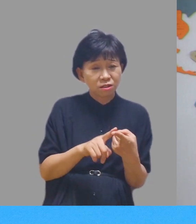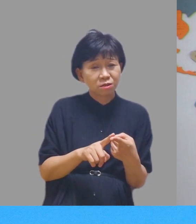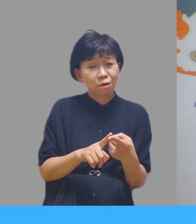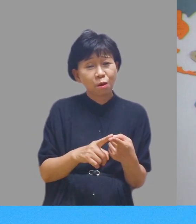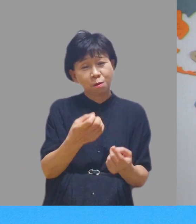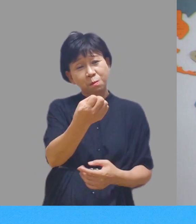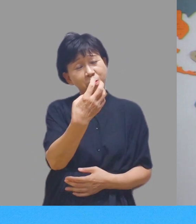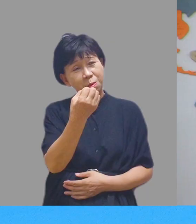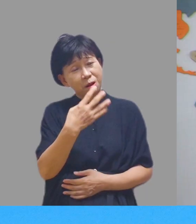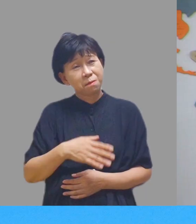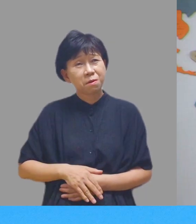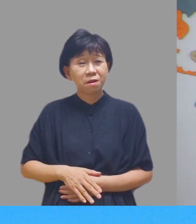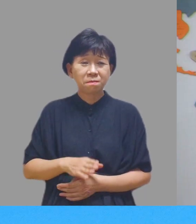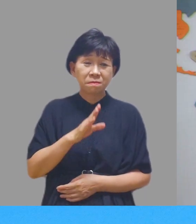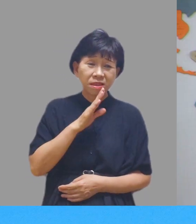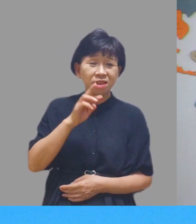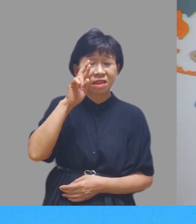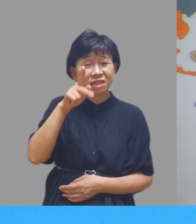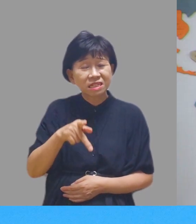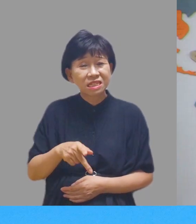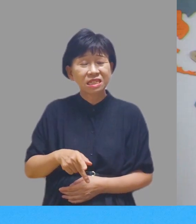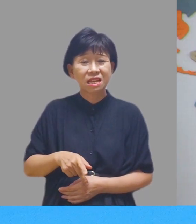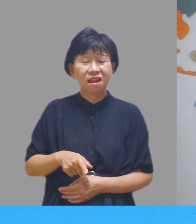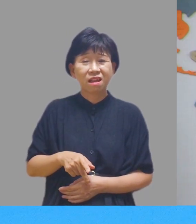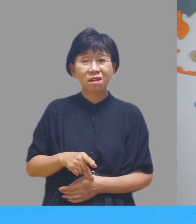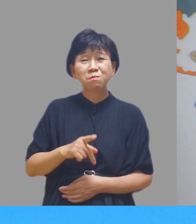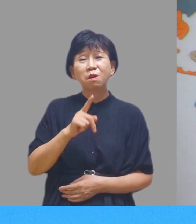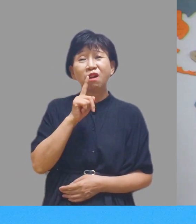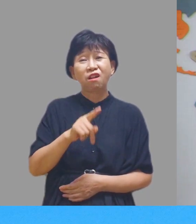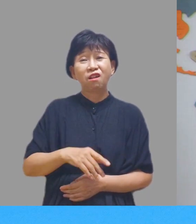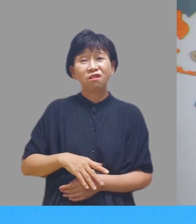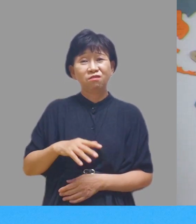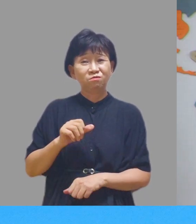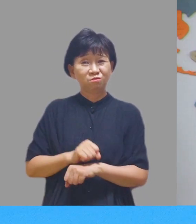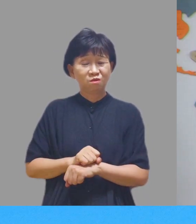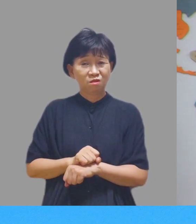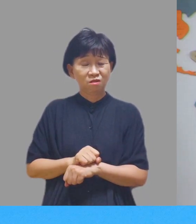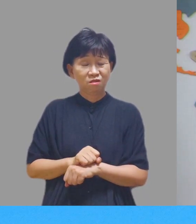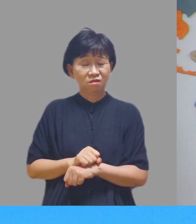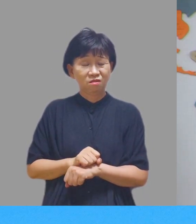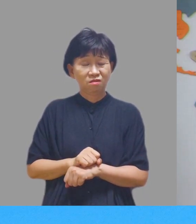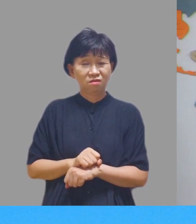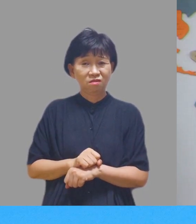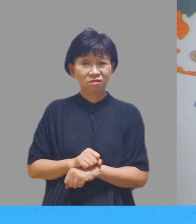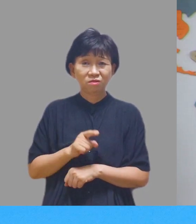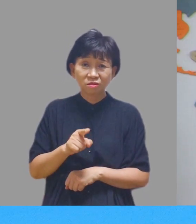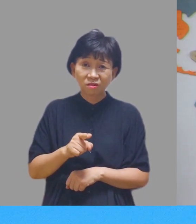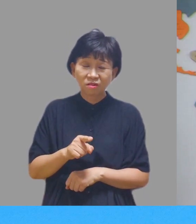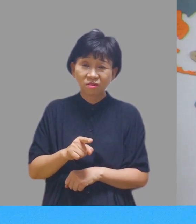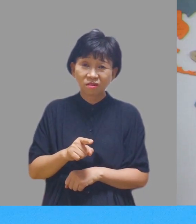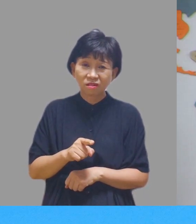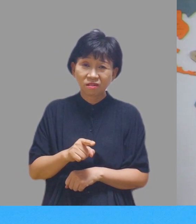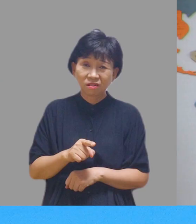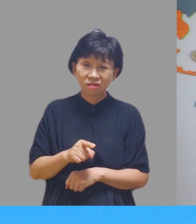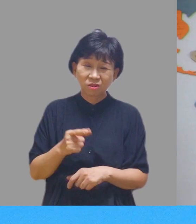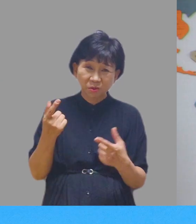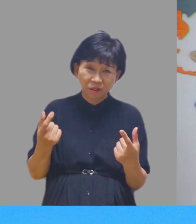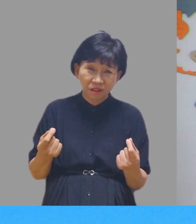맞았느니 틀렸느니 하면서 야단법석이지요. 여러분, 여기서 말하는 건 그런 의미가